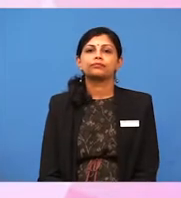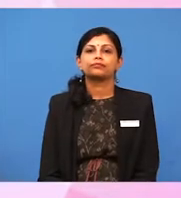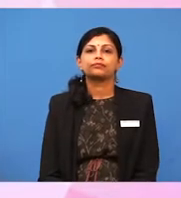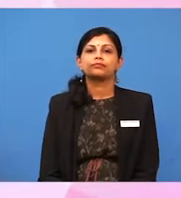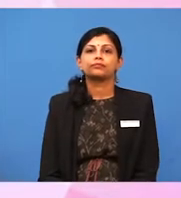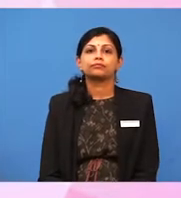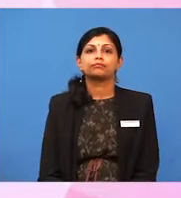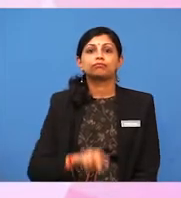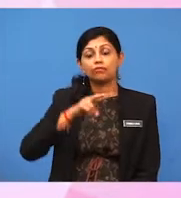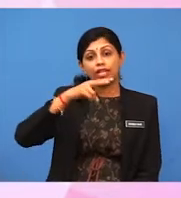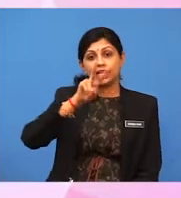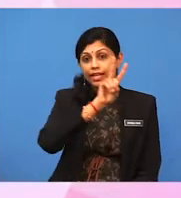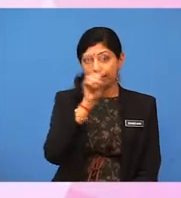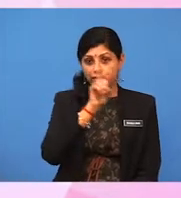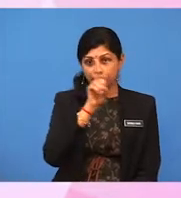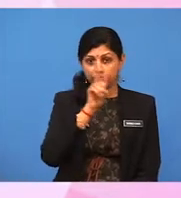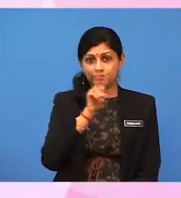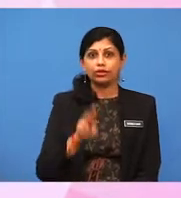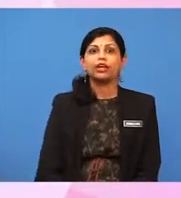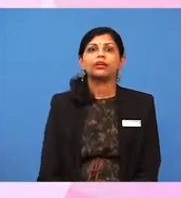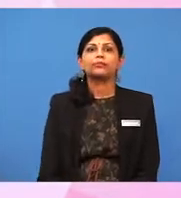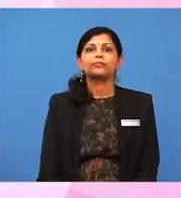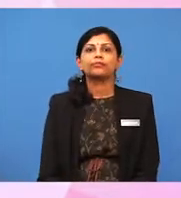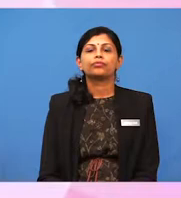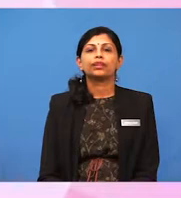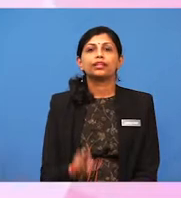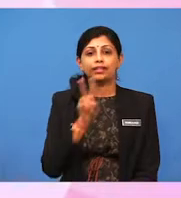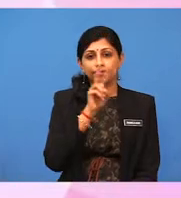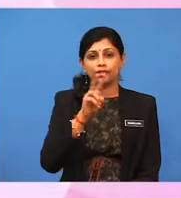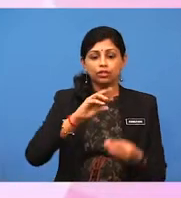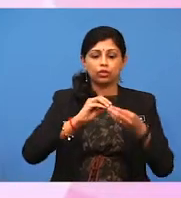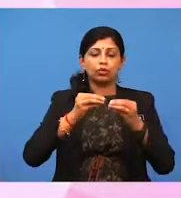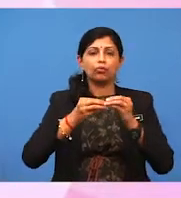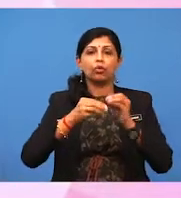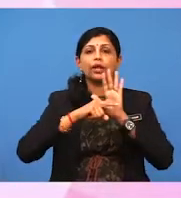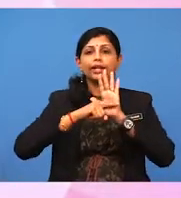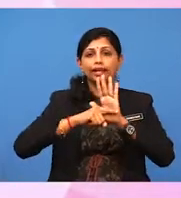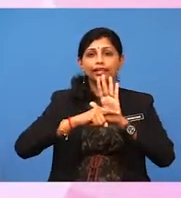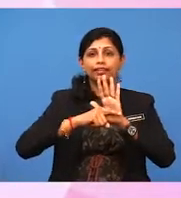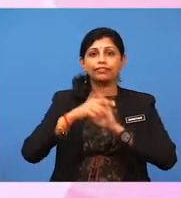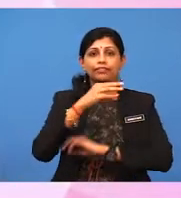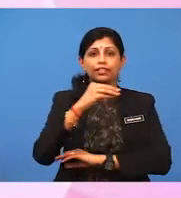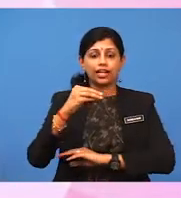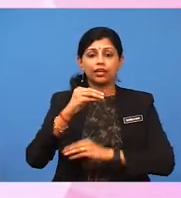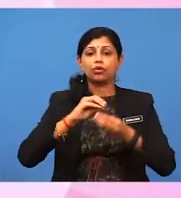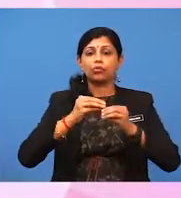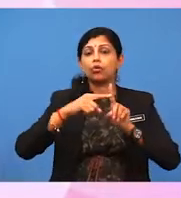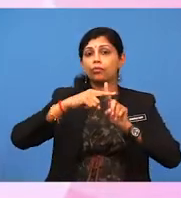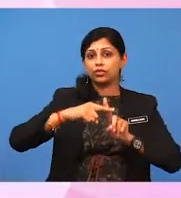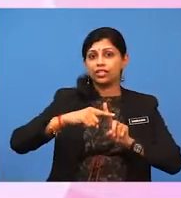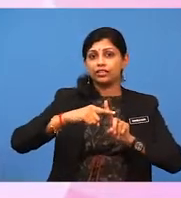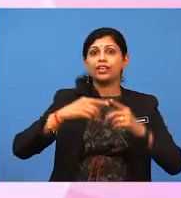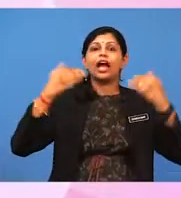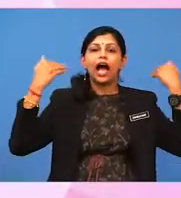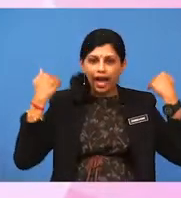Kedua ialah double atau float. Double atau float terdiri daripada nombor negatif dan nombor